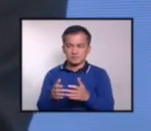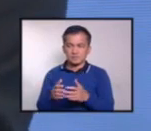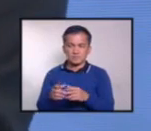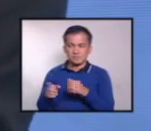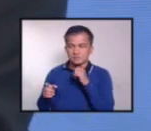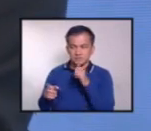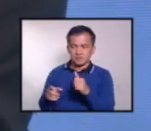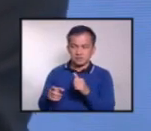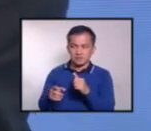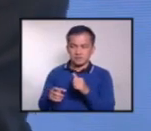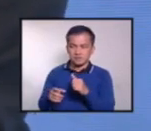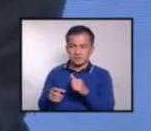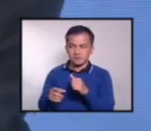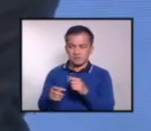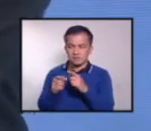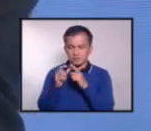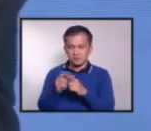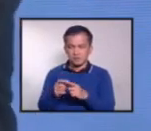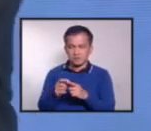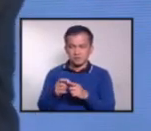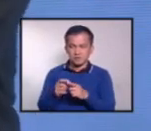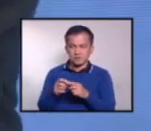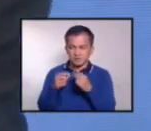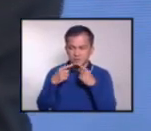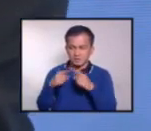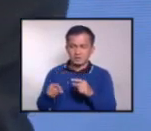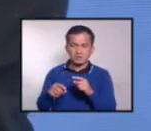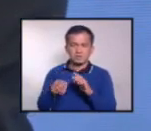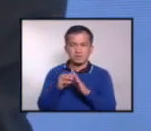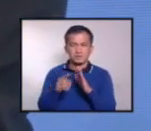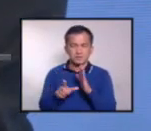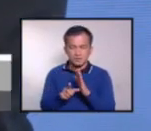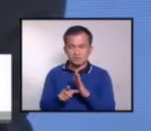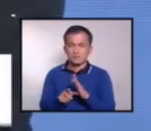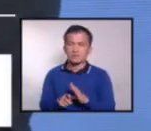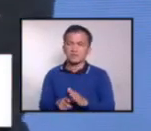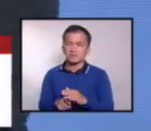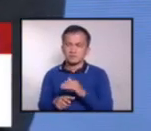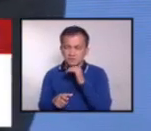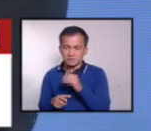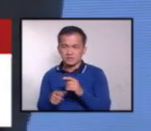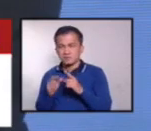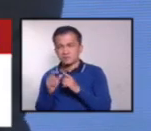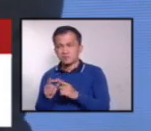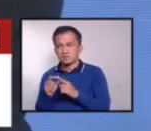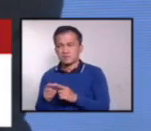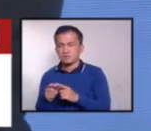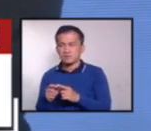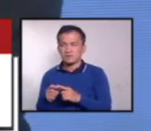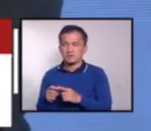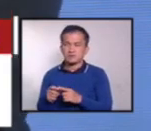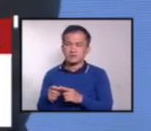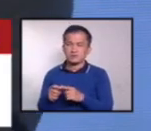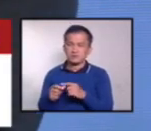hindi nagpapataw, nagdedeklara ng batas militar, nang hindi nagmumura,